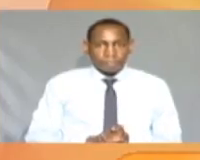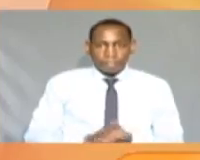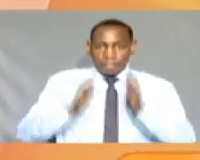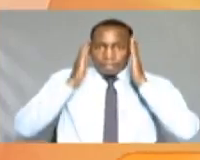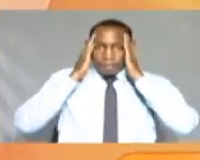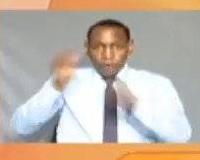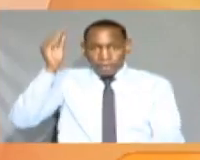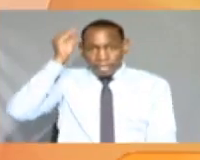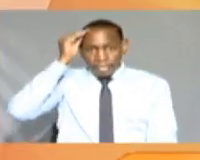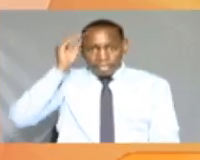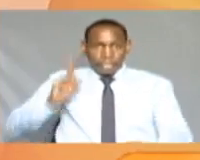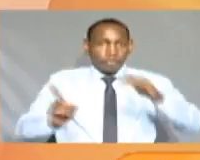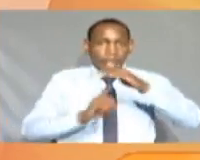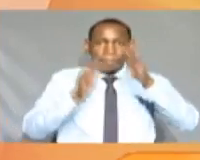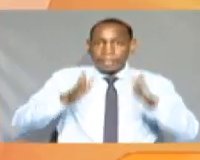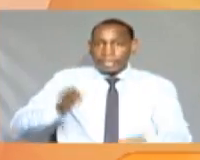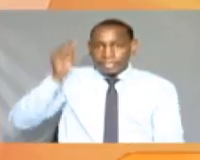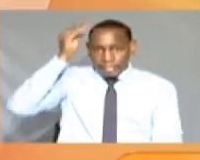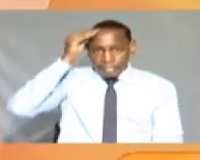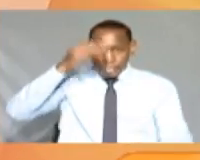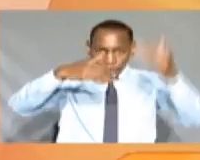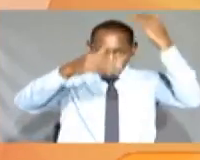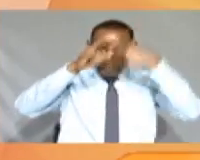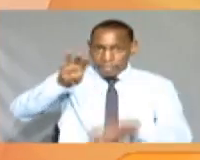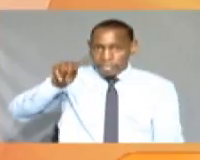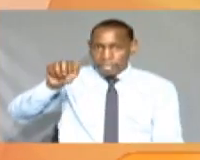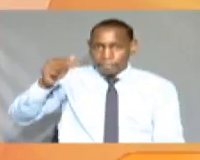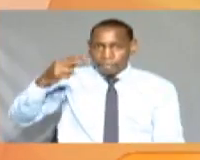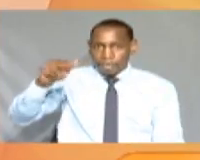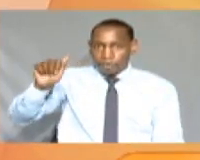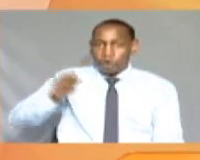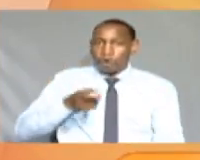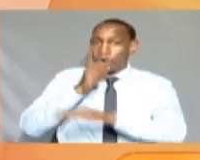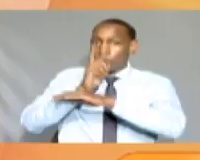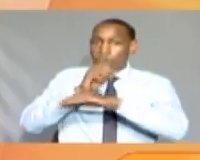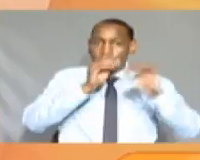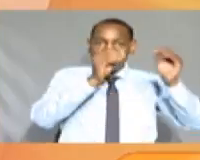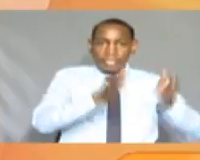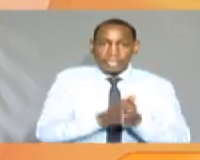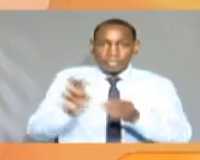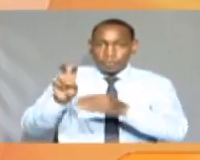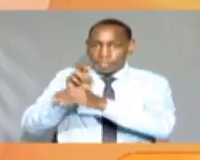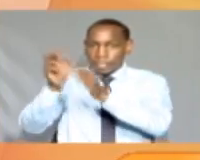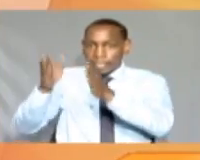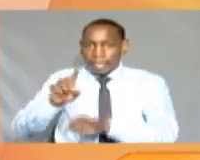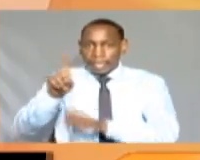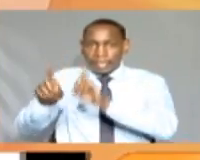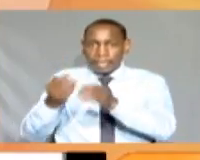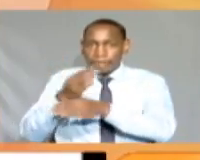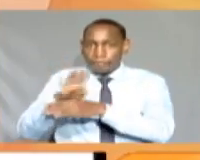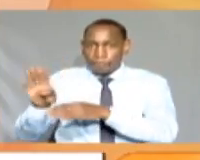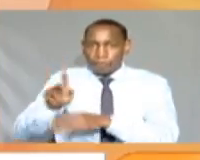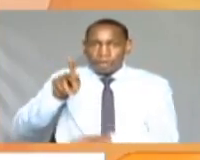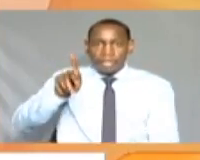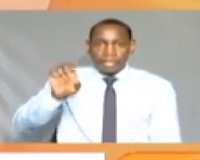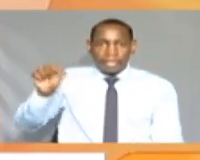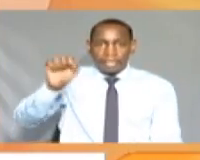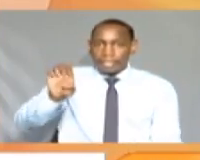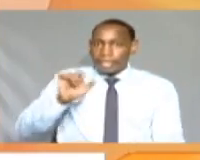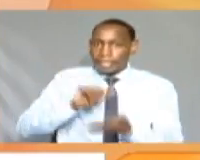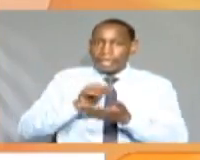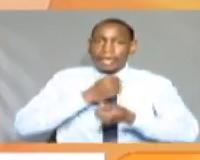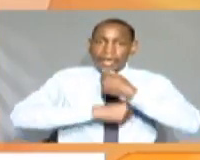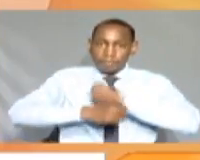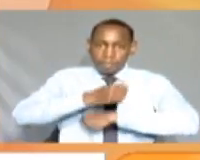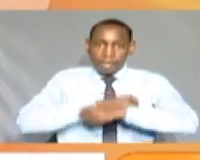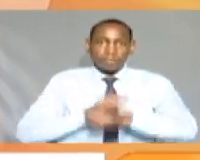Tuangazie elimu sasa. Waziri wa elimu Profesa George Magoha amewaonya walimu na wasimamizi wa mtihani wa kidato cha 4 KCSE kuwa